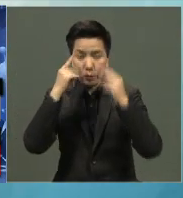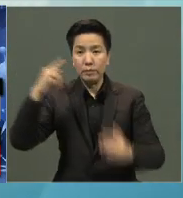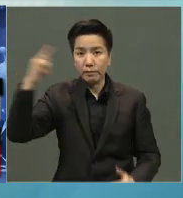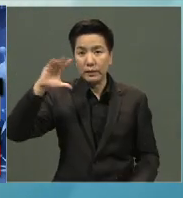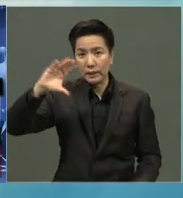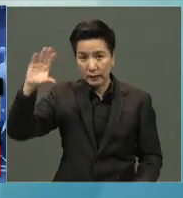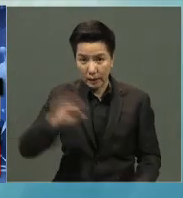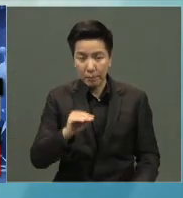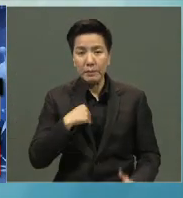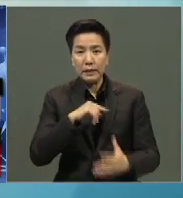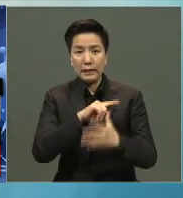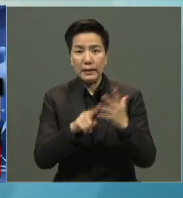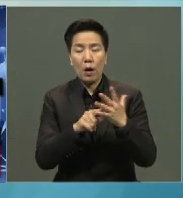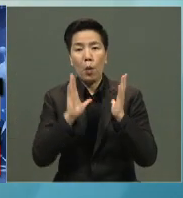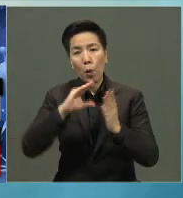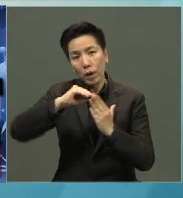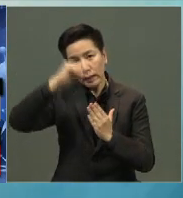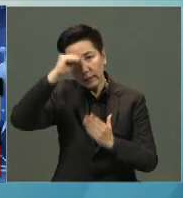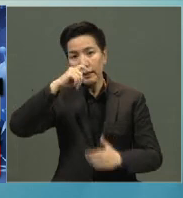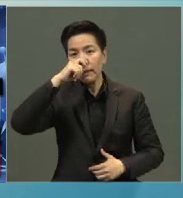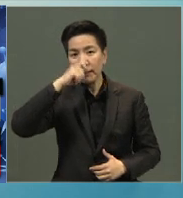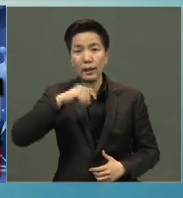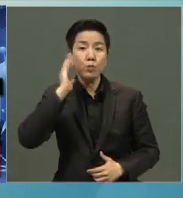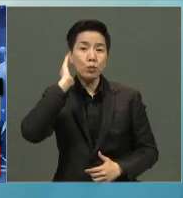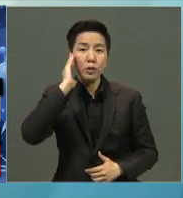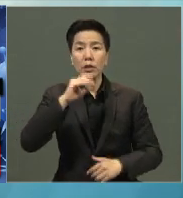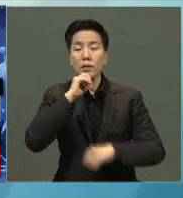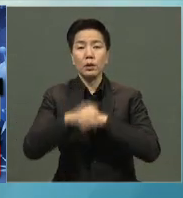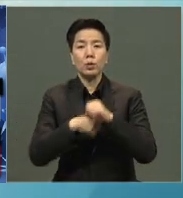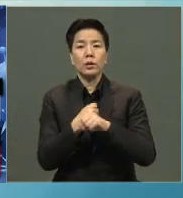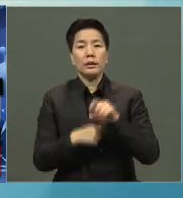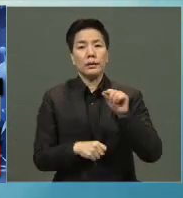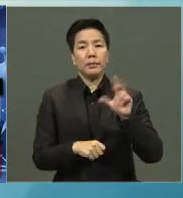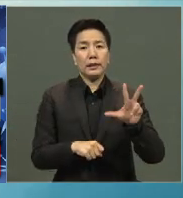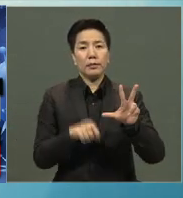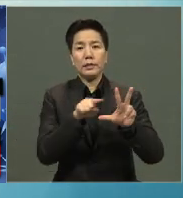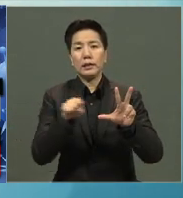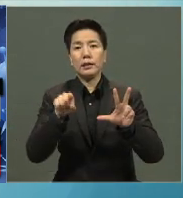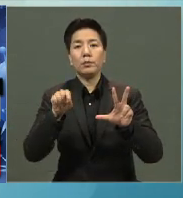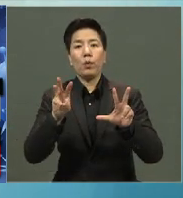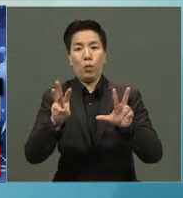รายนี้มาจากไหนรายงานออกมาว่าจากประเทศซาอุดิอาระเบียนะครับเพิ่มขึ้นใน5รายวันนี้เป็นนักศึกษาชายไทยอายุอยู่ระหว่าง23-26